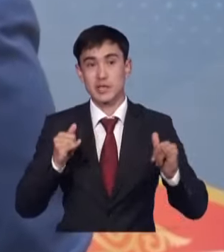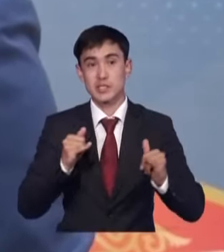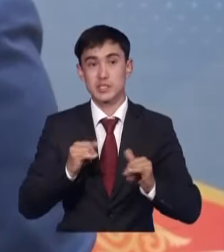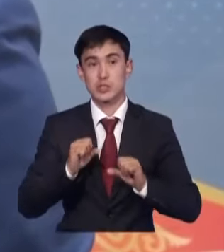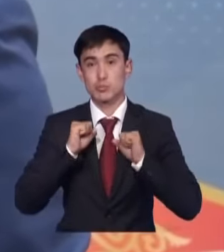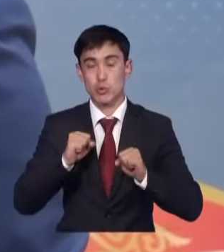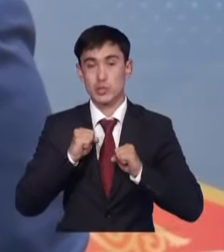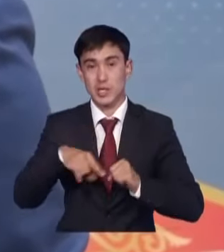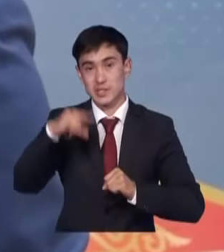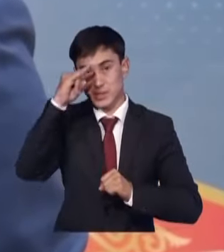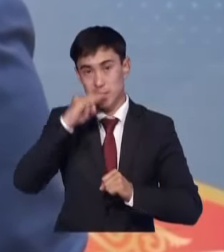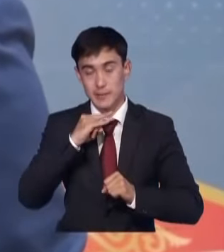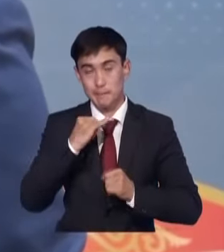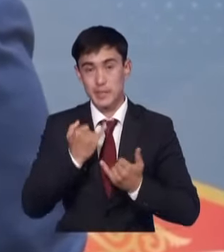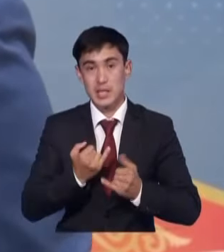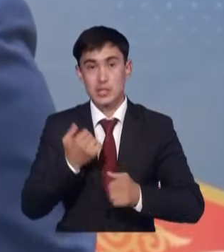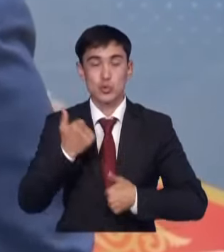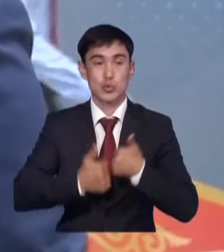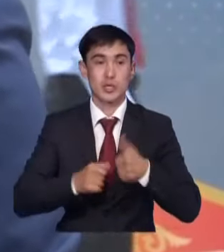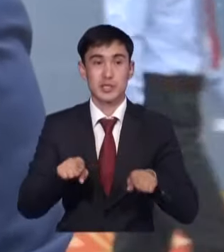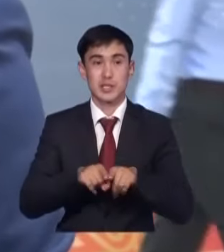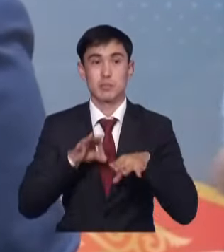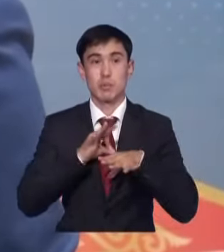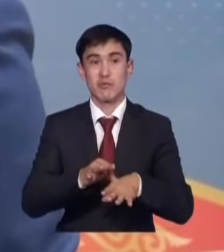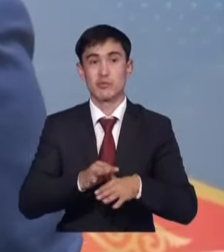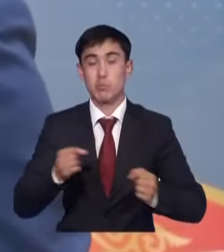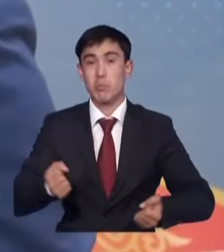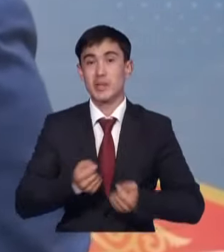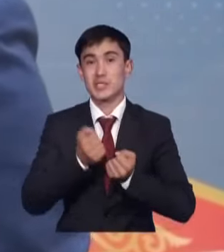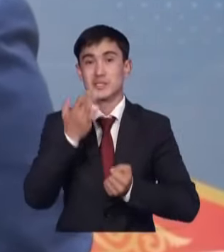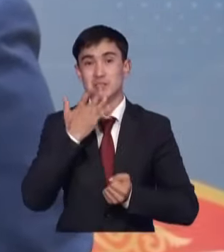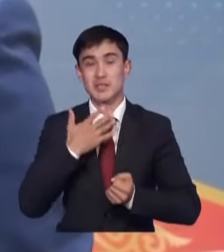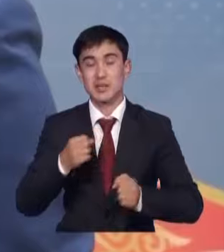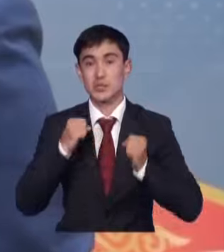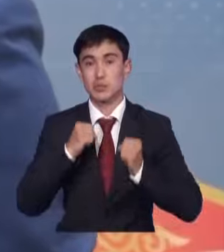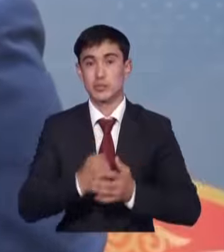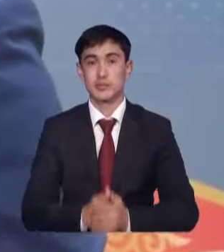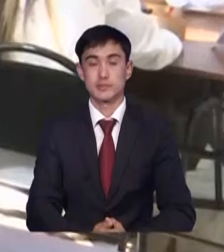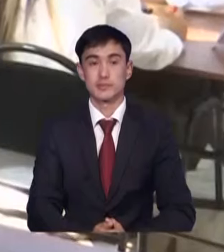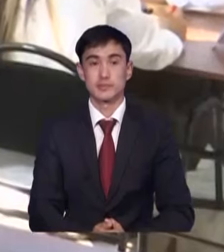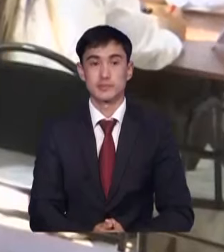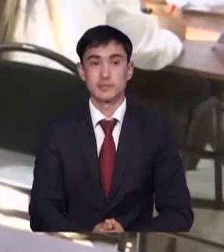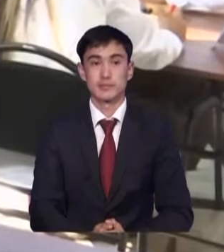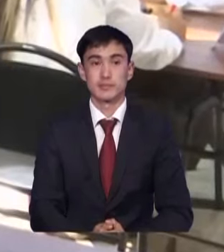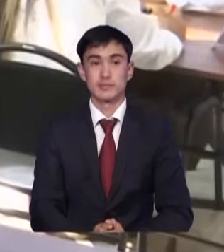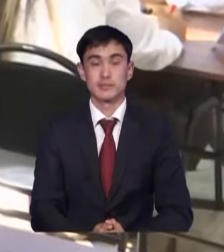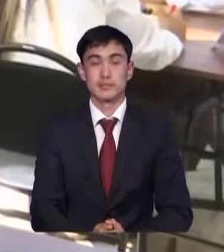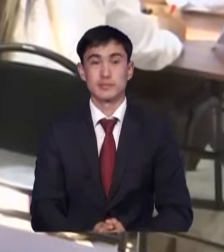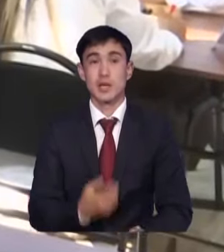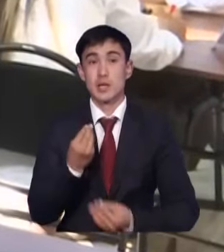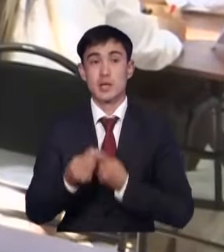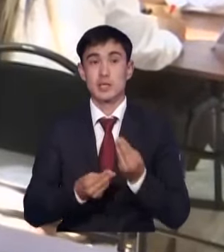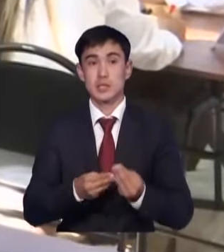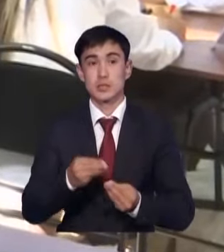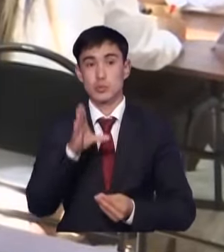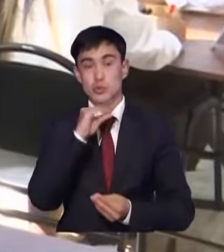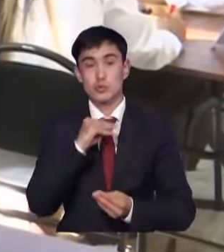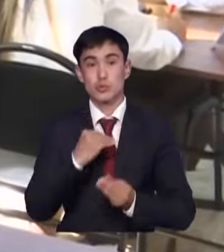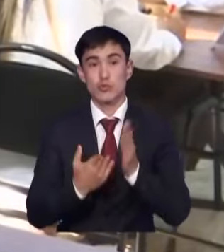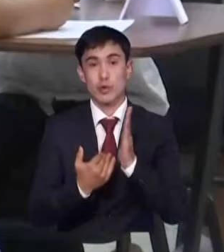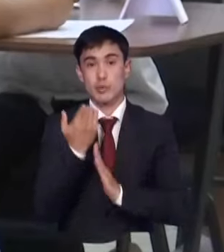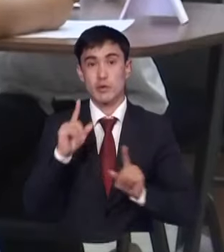видов спорта в Казахстане. Нынешний турнир также проводится в поддержку национальных видов спорта. Стоит отметить, что игра способствует